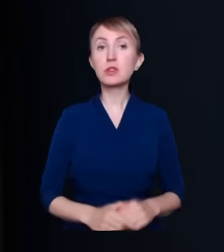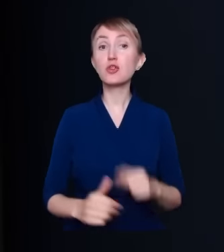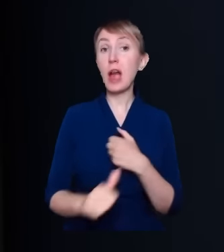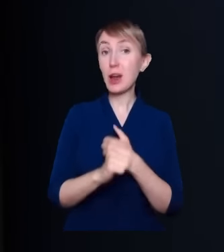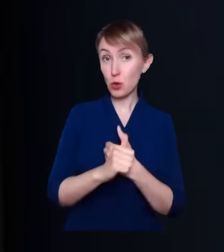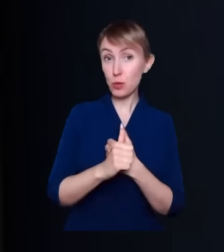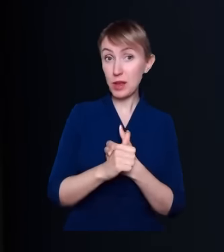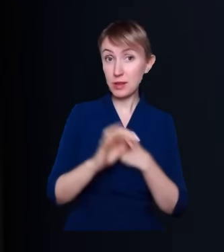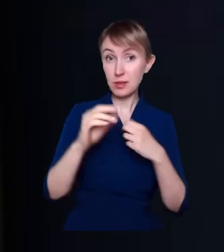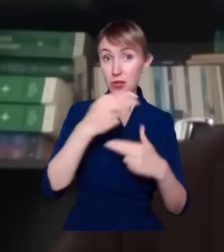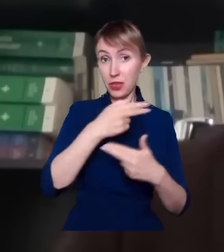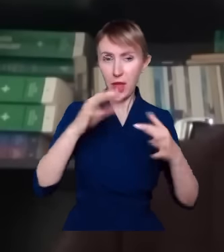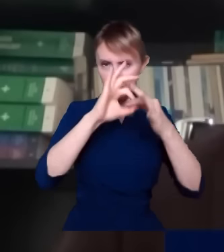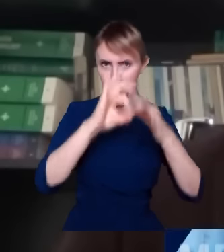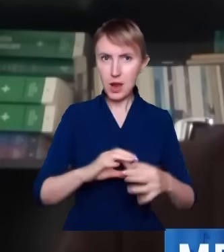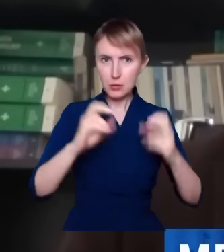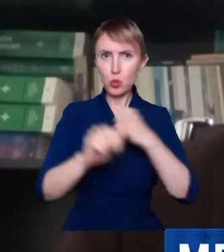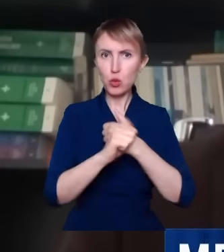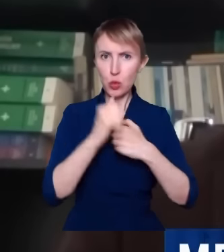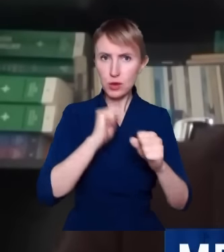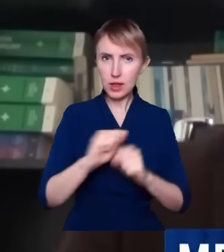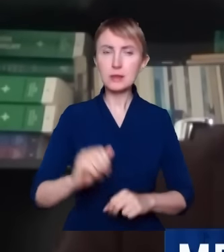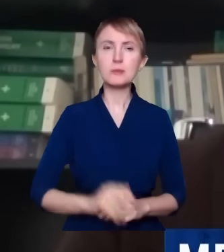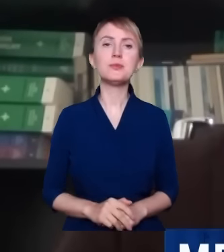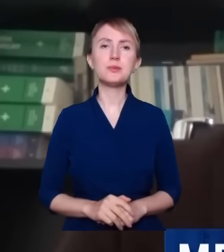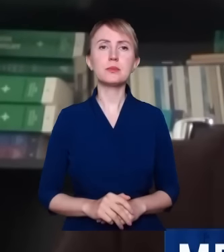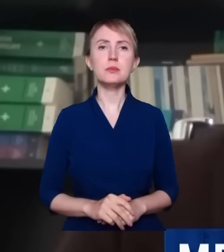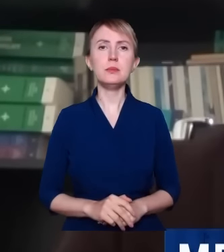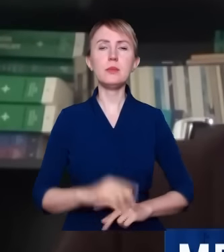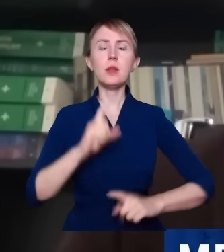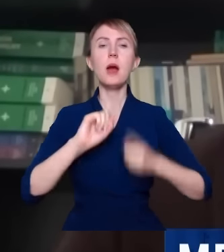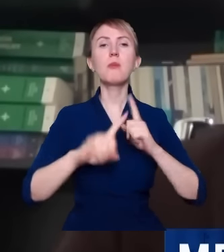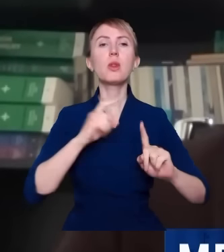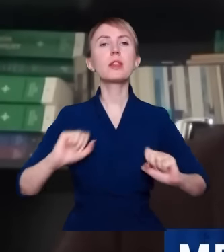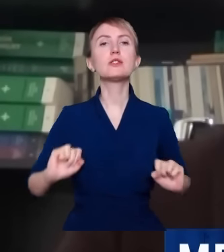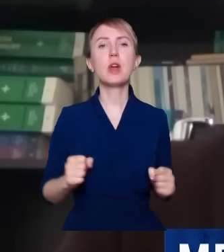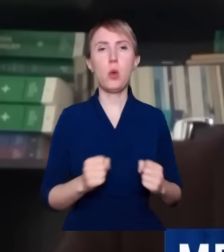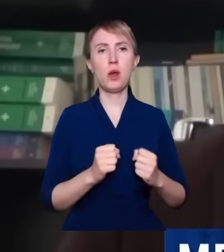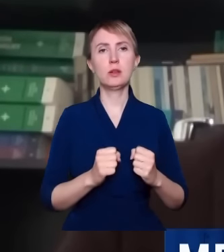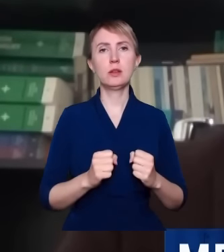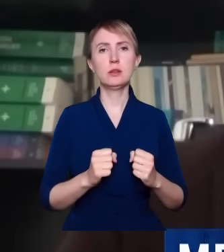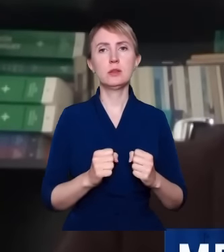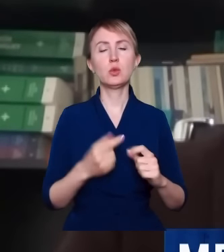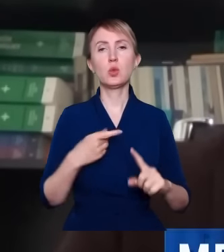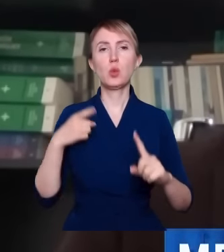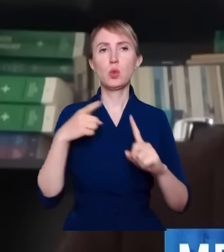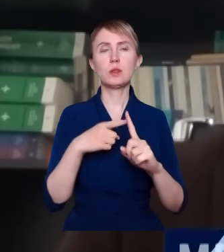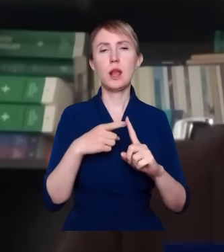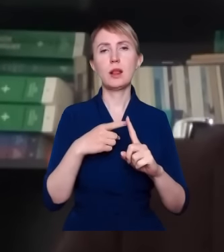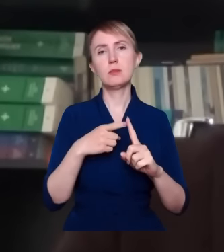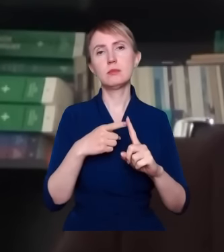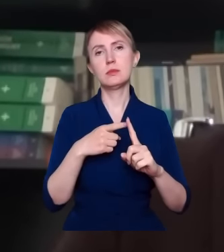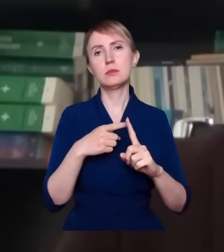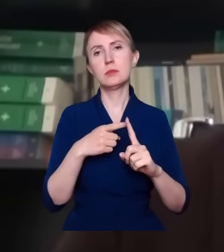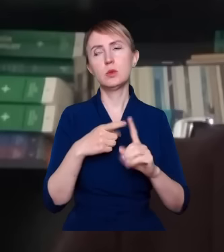merytorycznie uzasadnione? Polityczne de facto działanie, które ma na celu zaspokojenie jakąś część